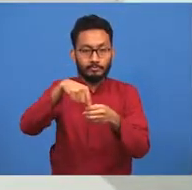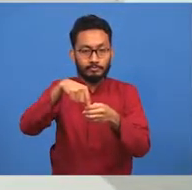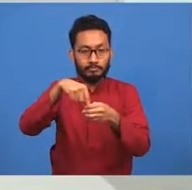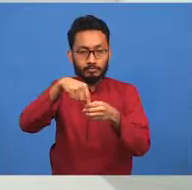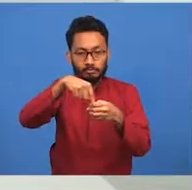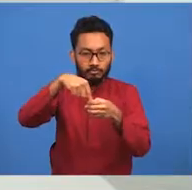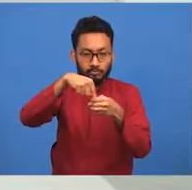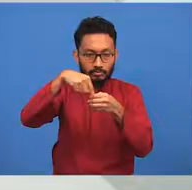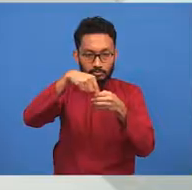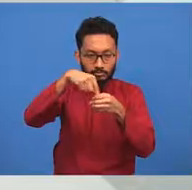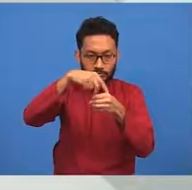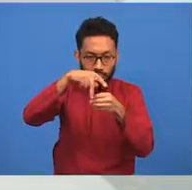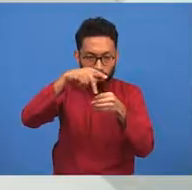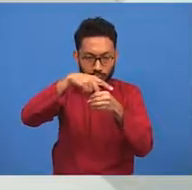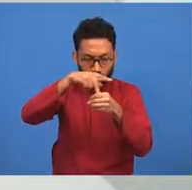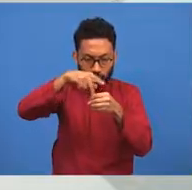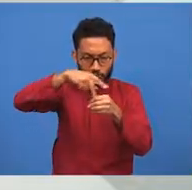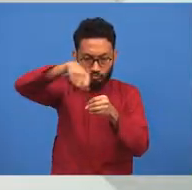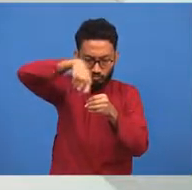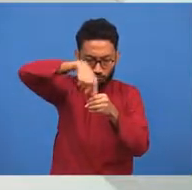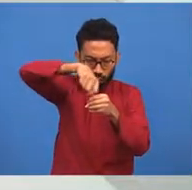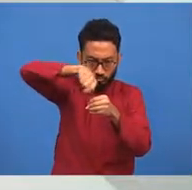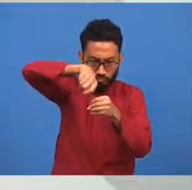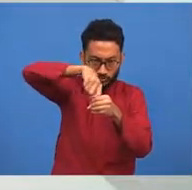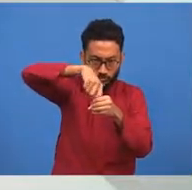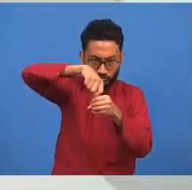supaya kita boleh dapat suhu sekata.